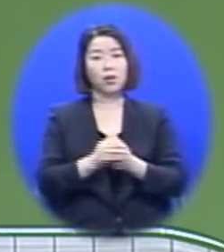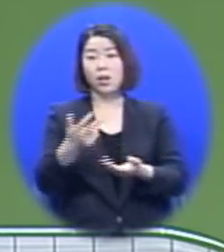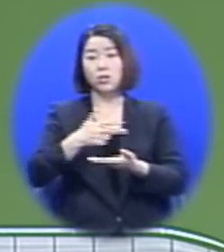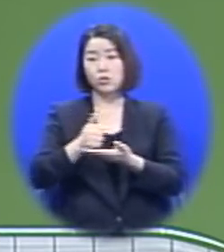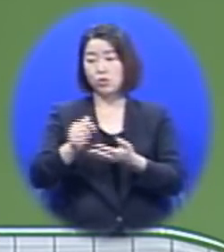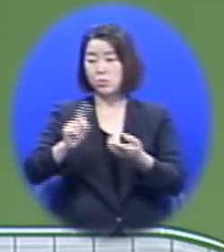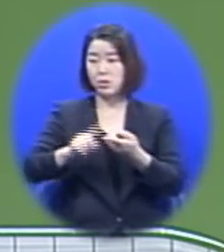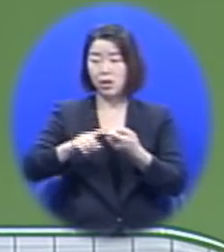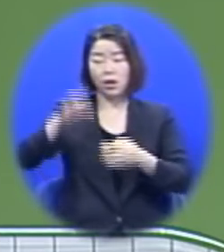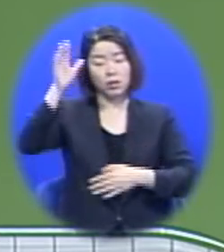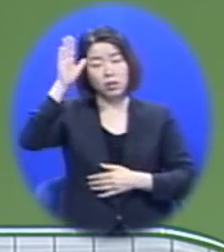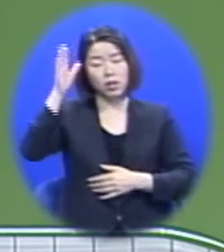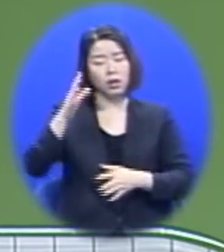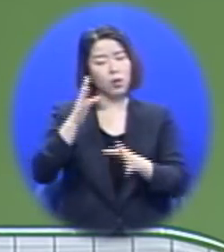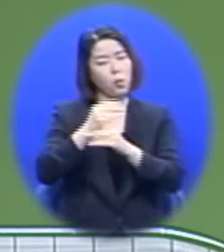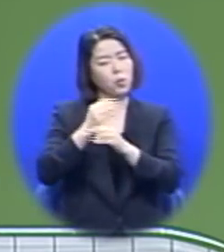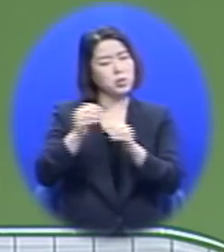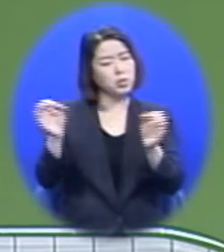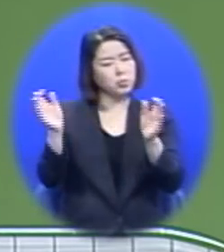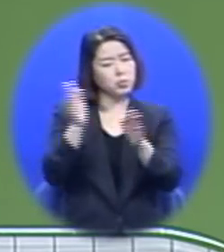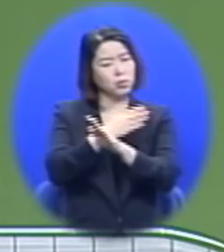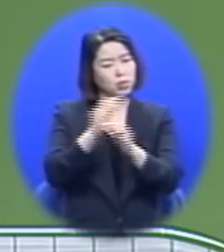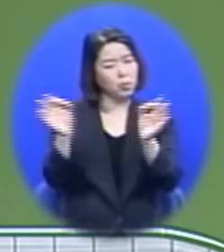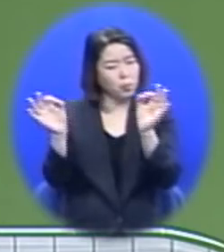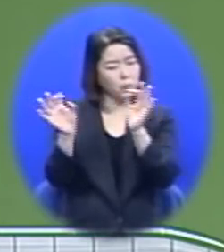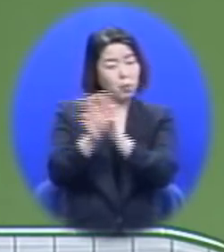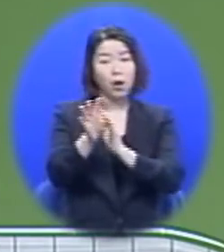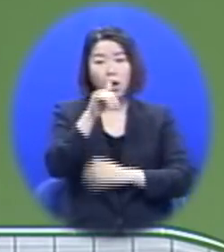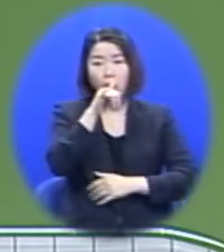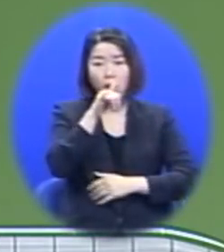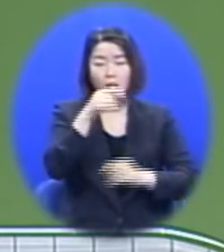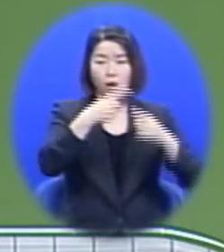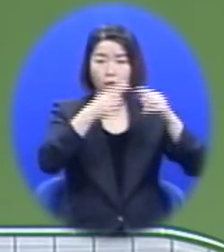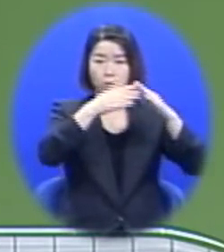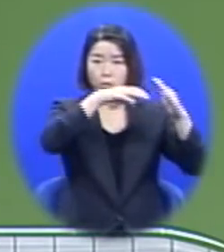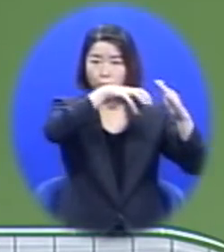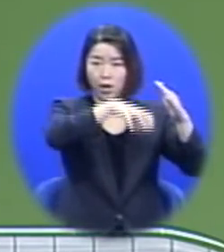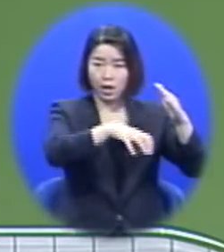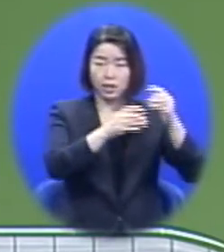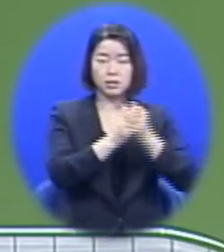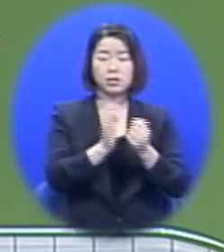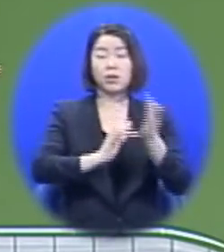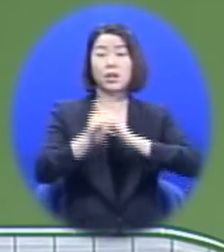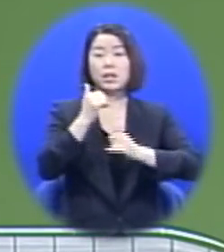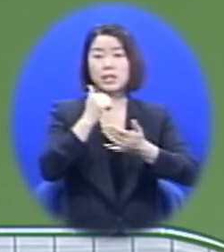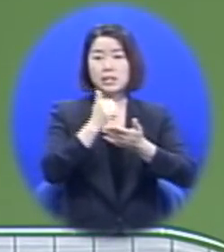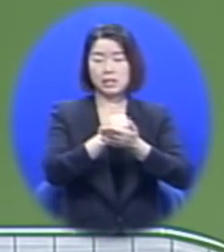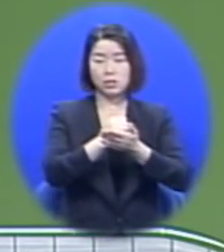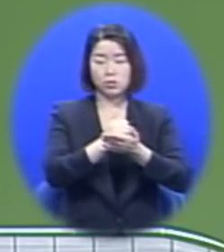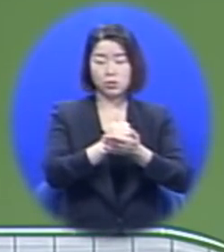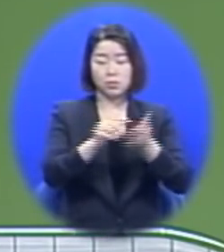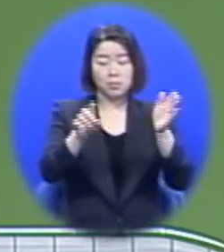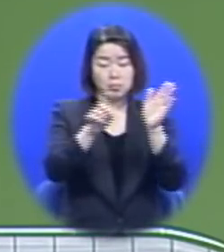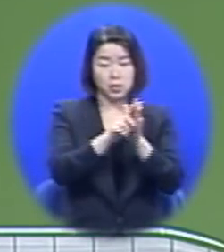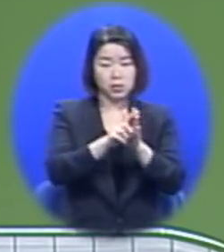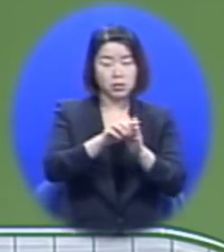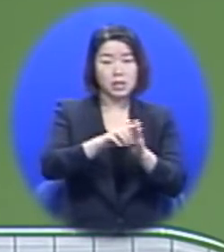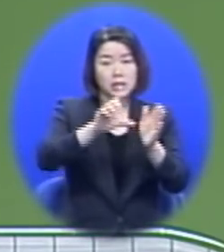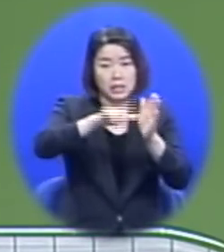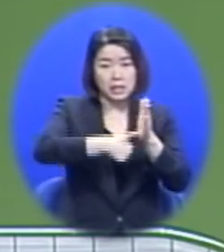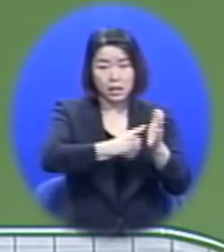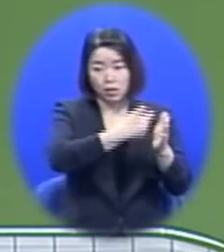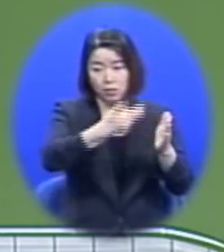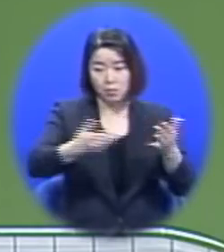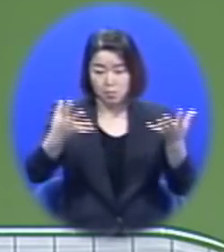주님에 대한 기대감이 언제부터 없어졌어요? 아, 교회 안에서 예수 믿은 연하는 깊어졌고 교회